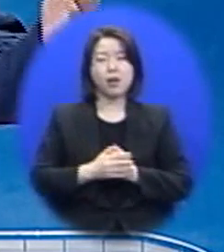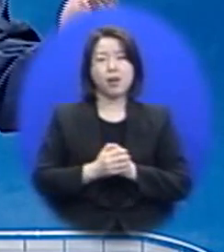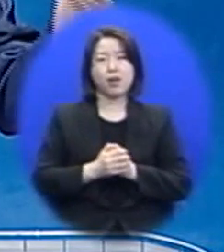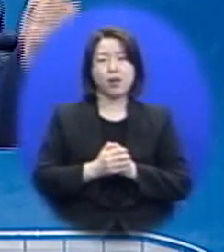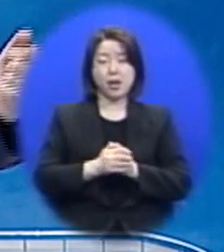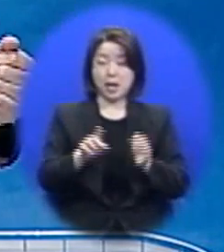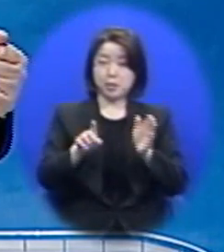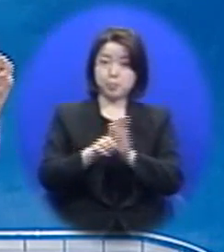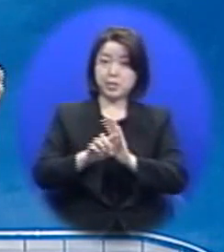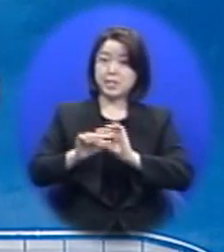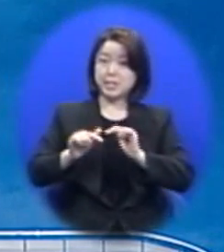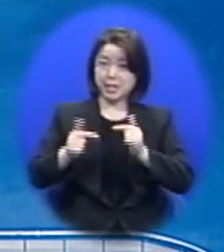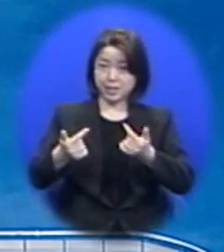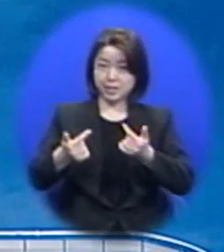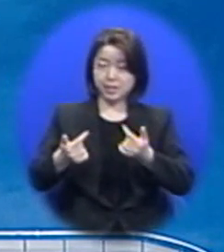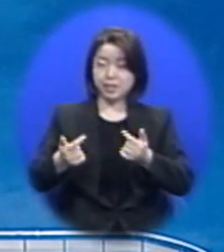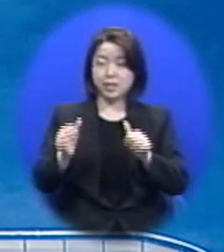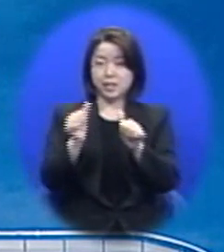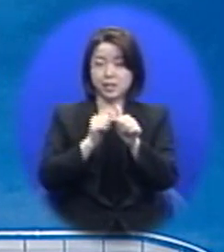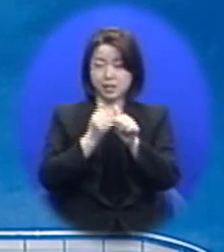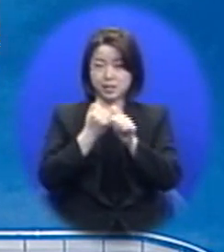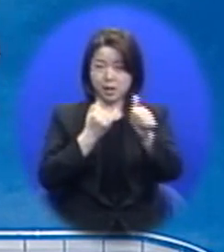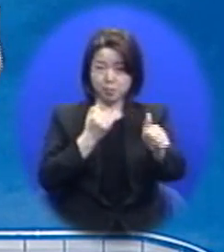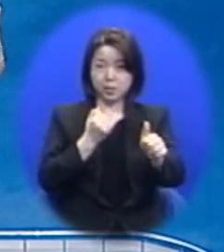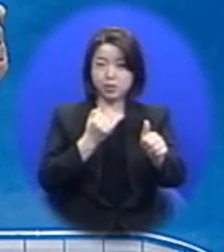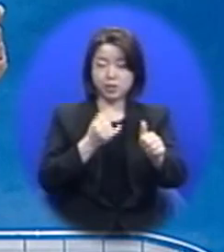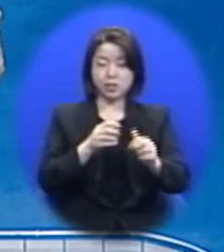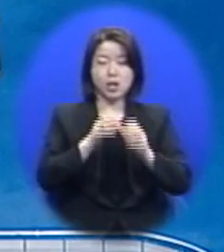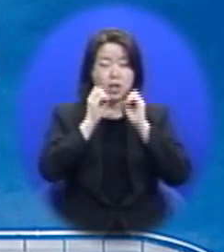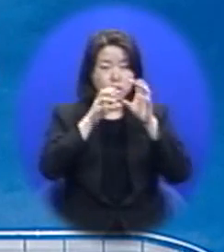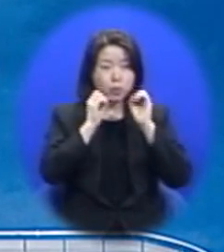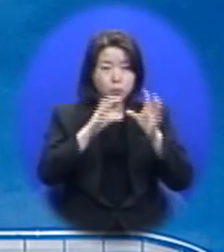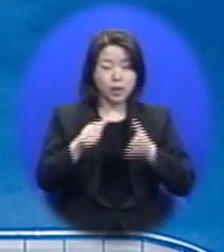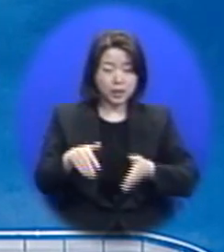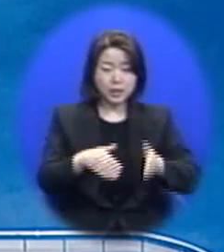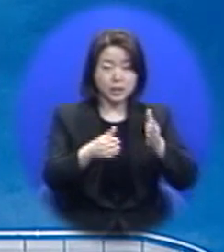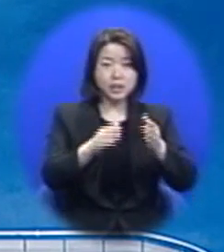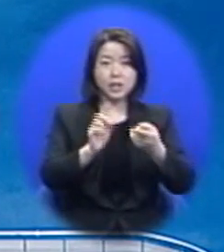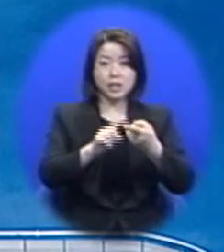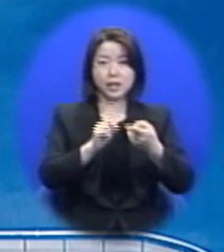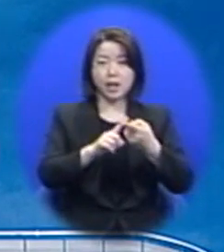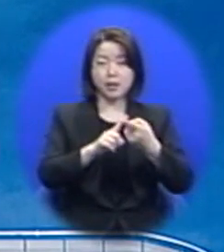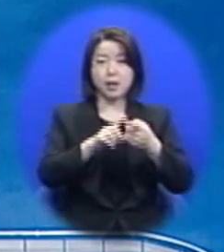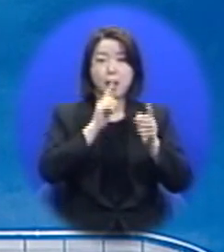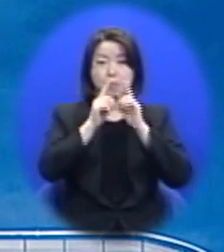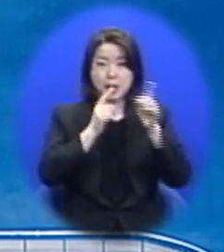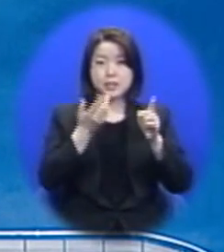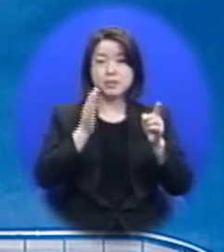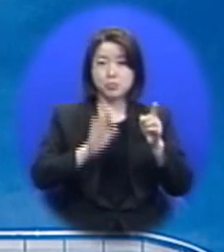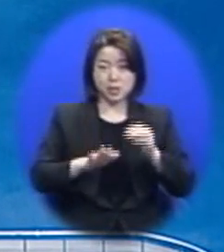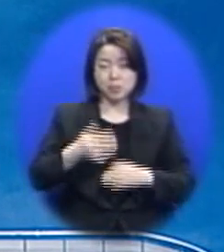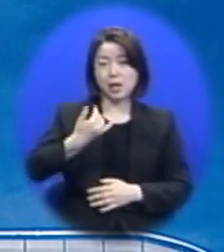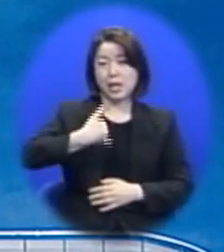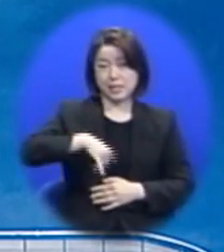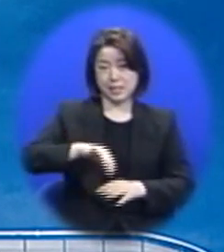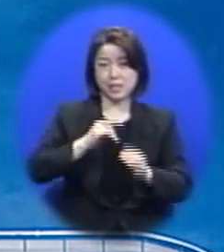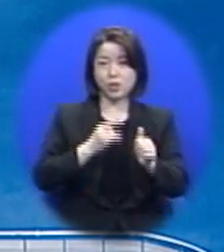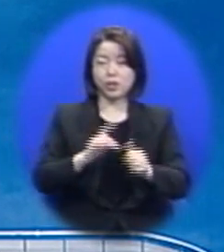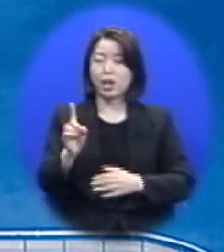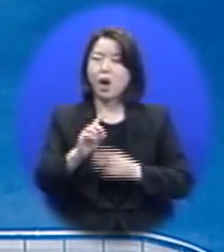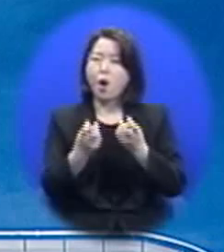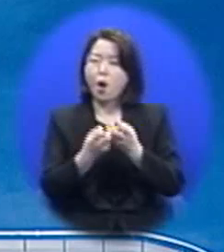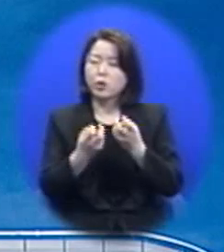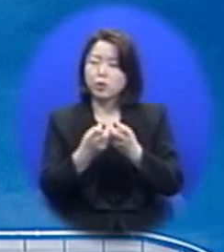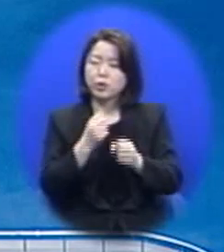불신 남편을 전도하는 길에 대한 말씀이지만 자녀에게 어떻게 해야